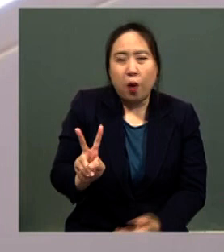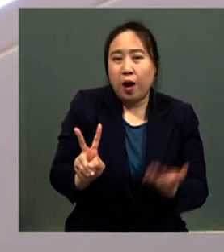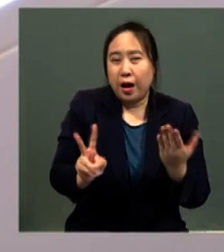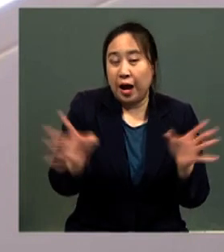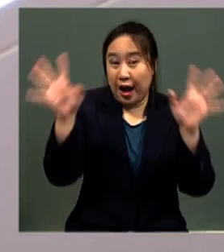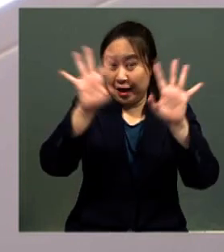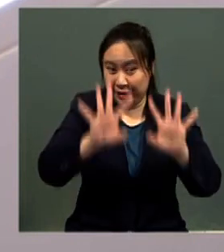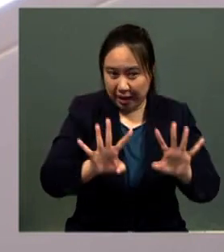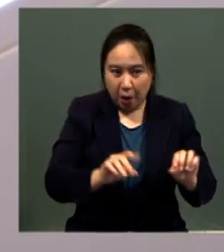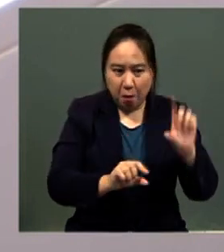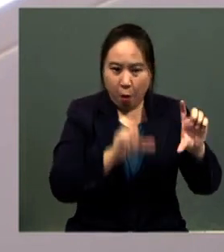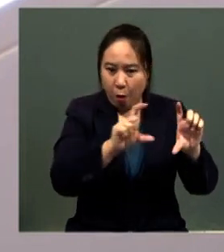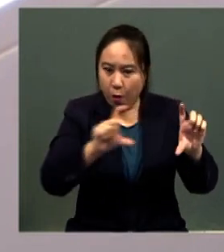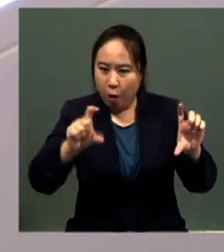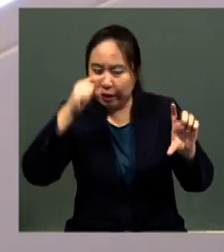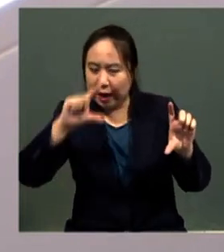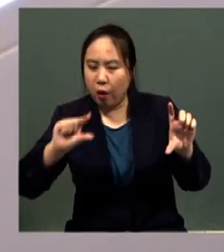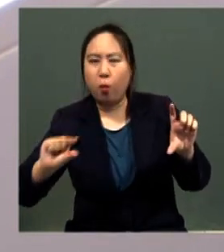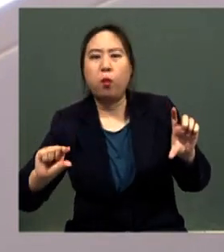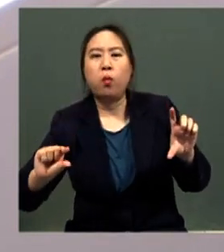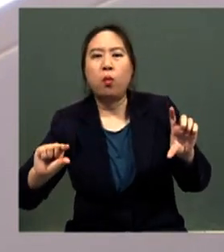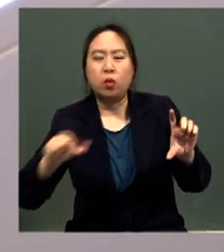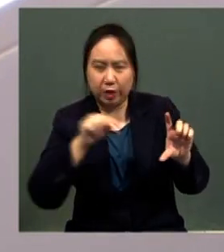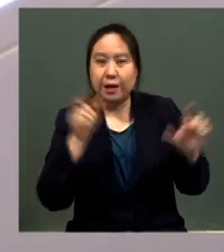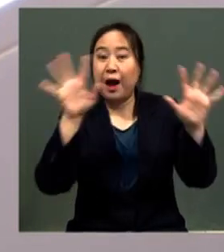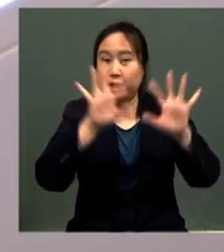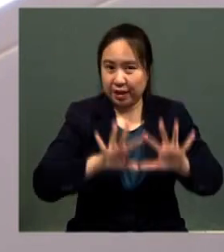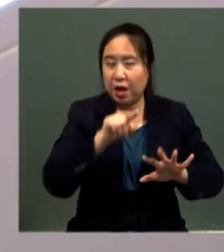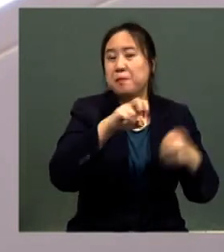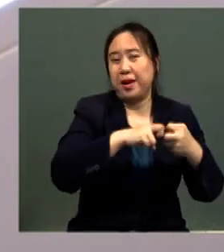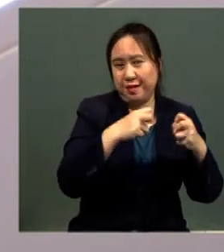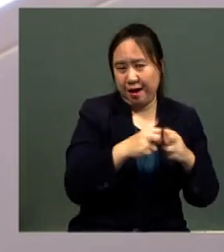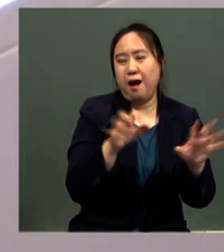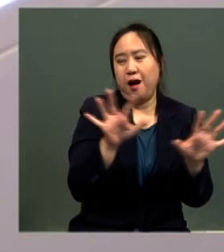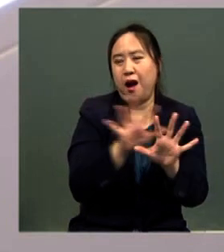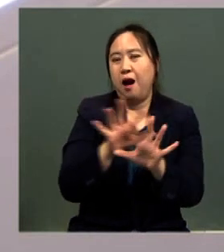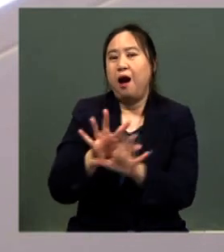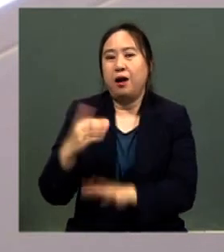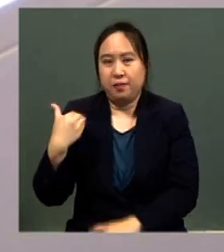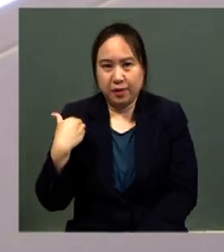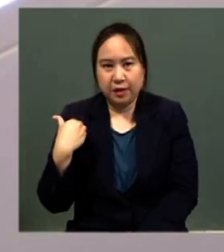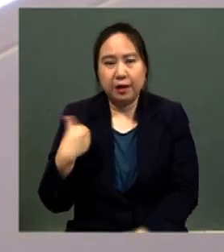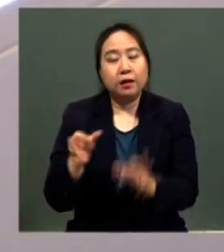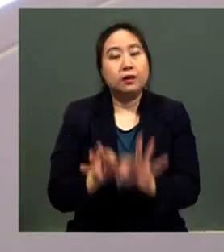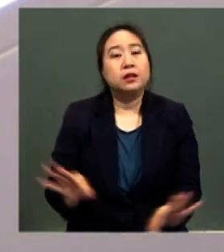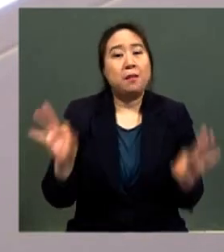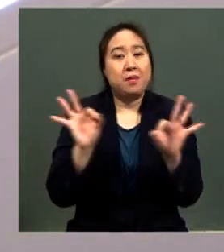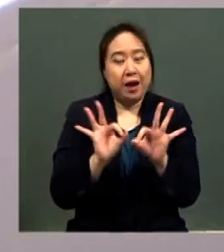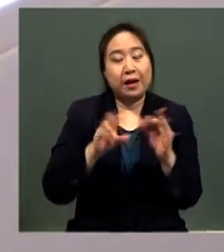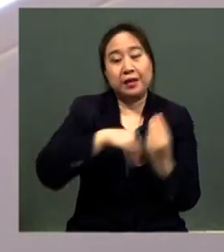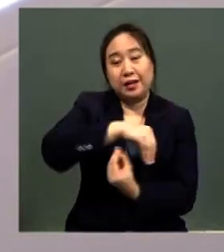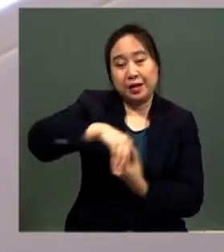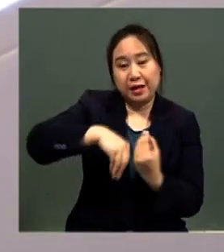อาเซียนจริงๆแล้วในกลุ่มอาเซียนนั้นก็เจอปัญหาคล้ายๆกันทั้งหมดนะครับปัจจัยหลักๆที่ทำให้เศรษฐกิจใน